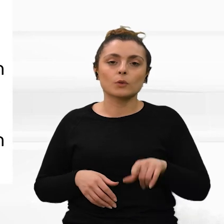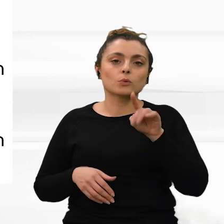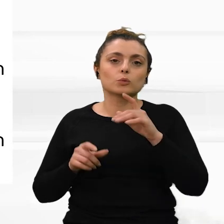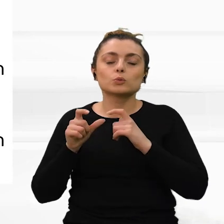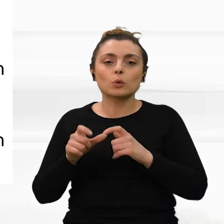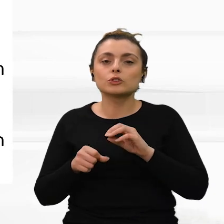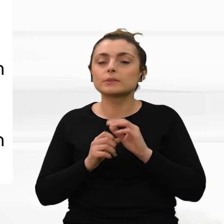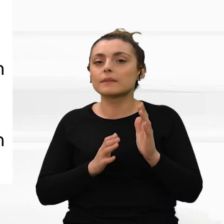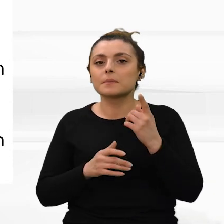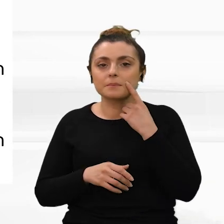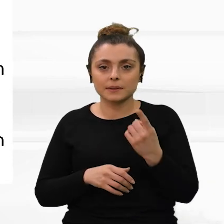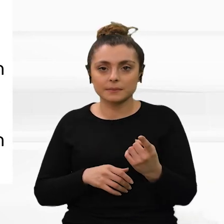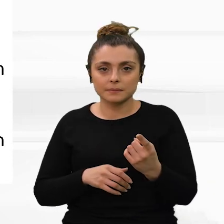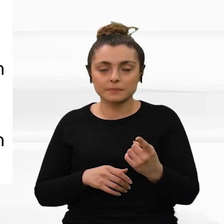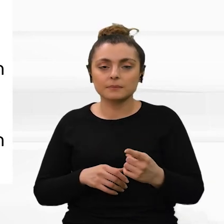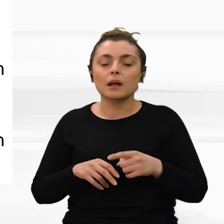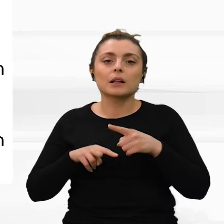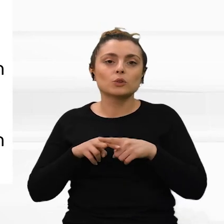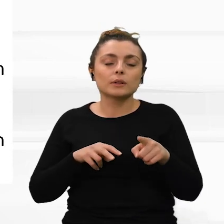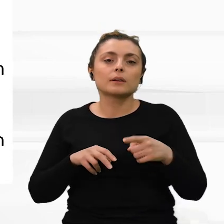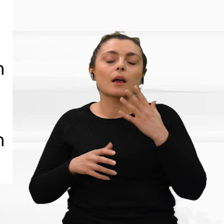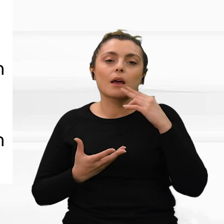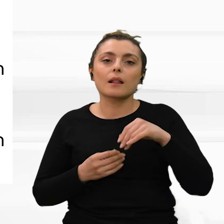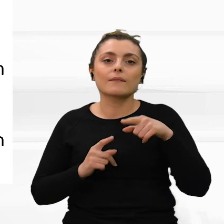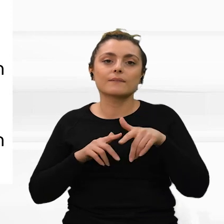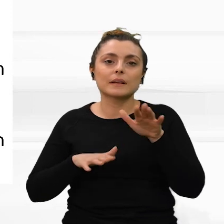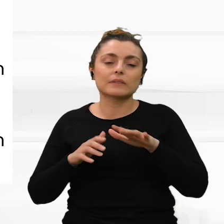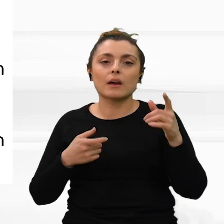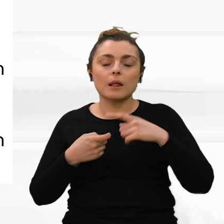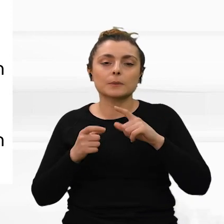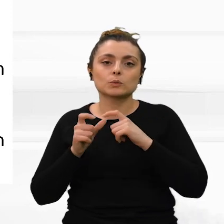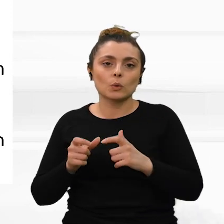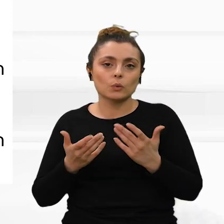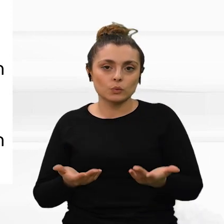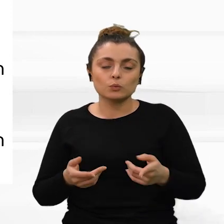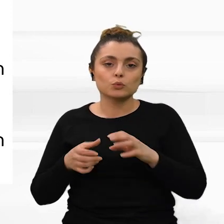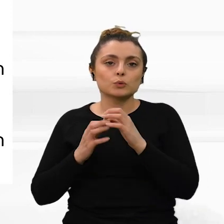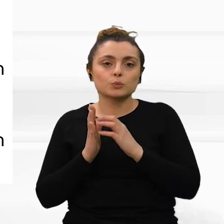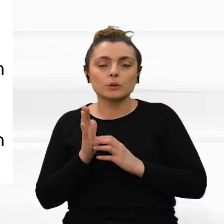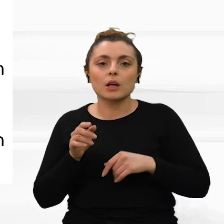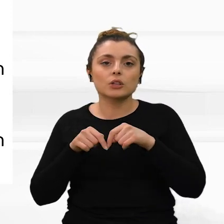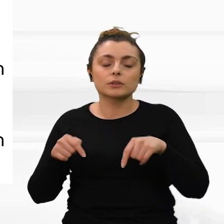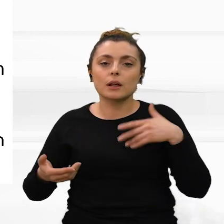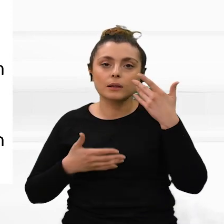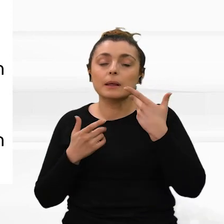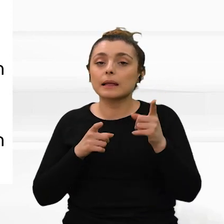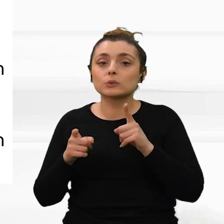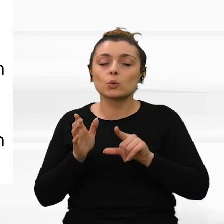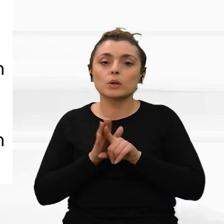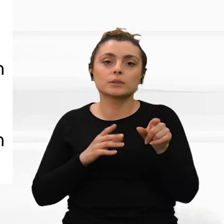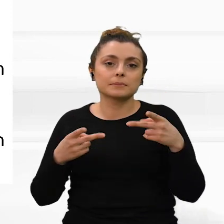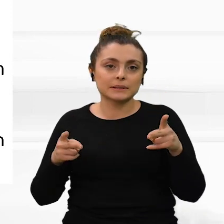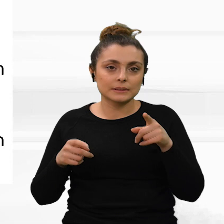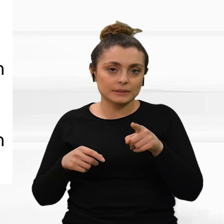O 14. sorumuz da devam ediyoruz aristotelesin ahlak felsefesi ile ilgili bir soru bu parçadan aşağıdaki yargılardan